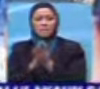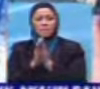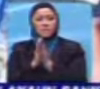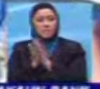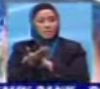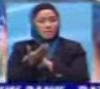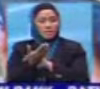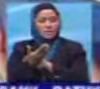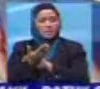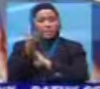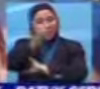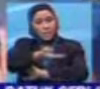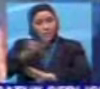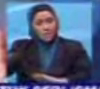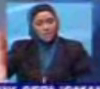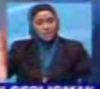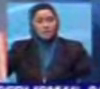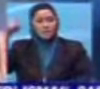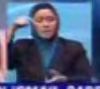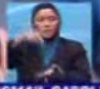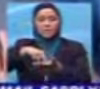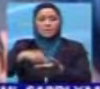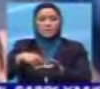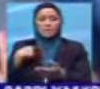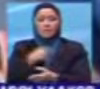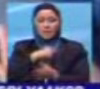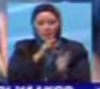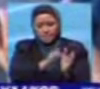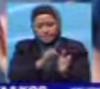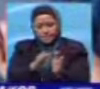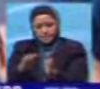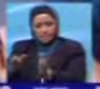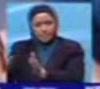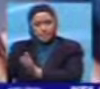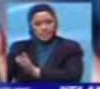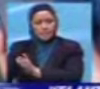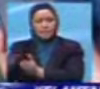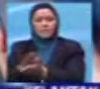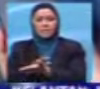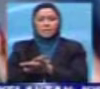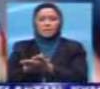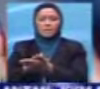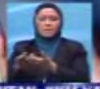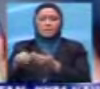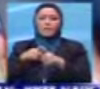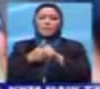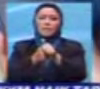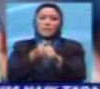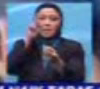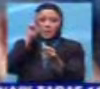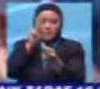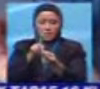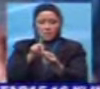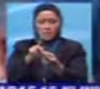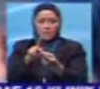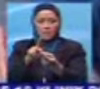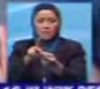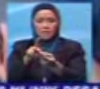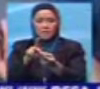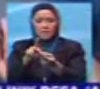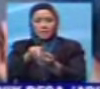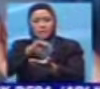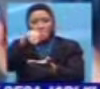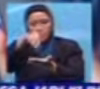barang-barang berkenaan kita akan susun atur mengikut kepada kesesuaian di mana pusat pemindahan,